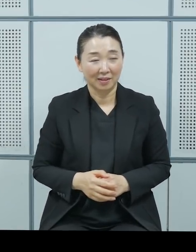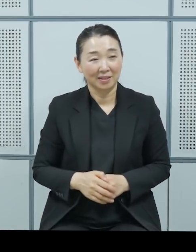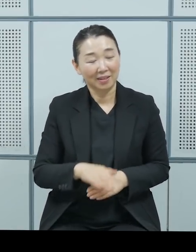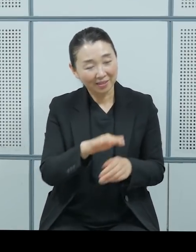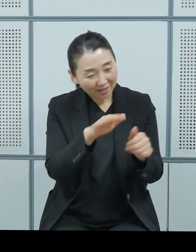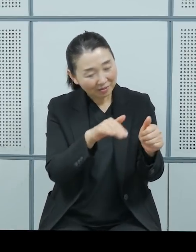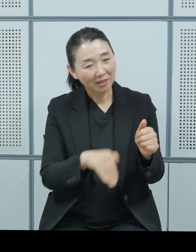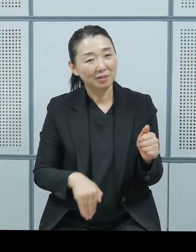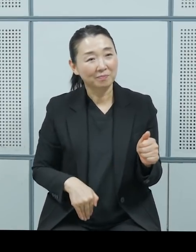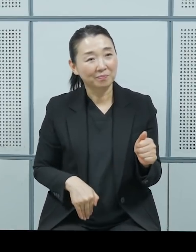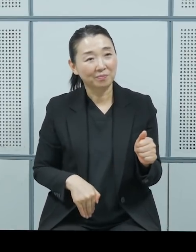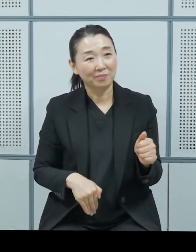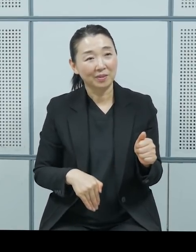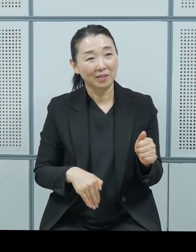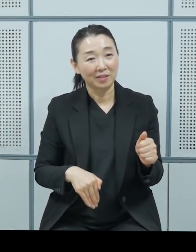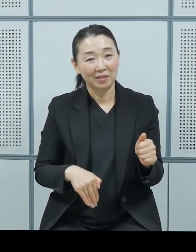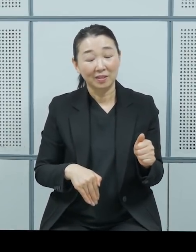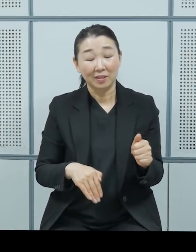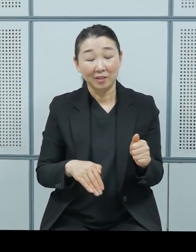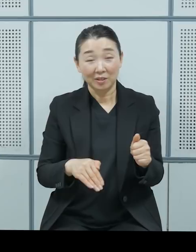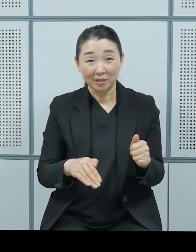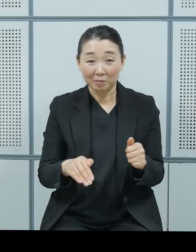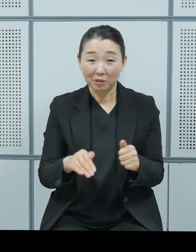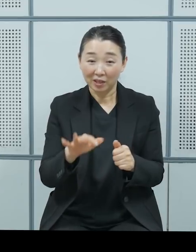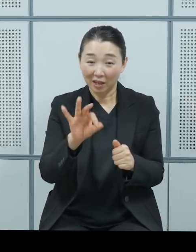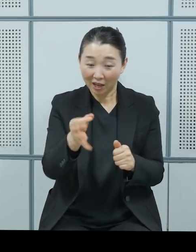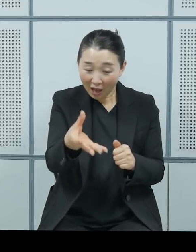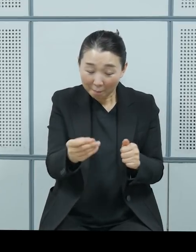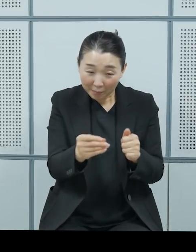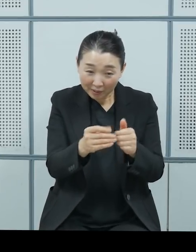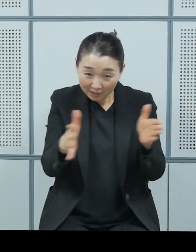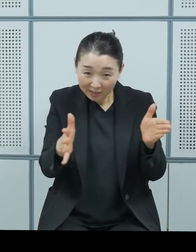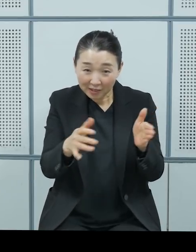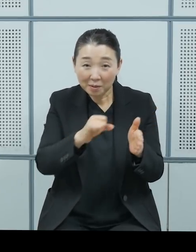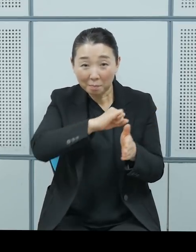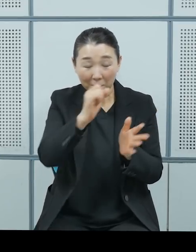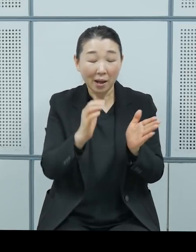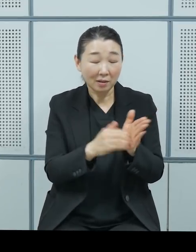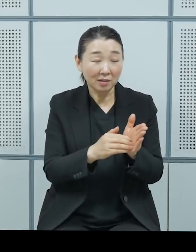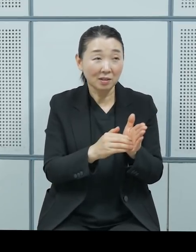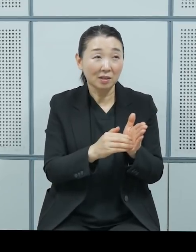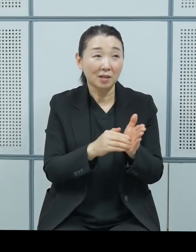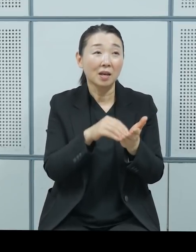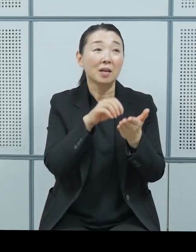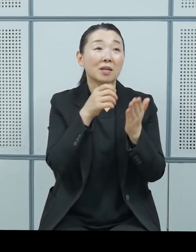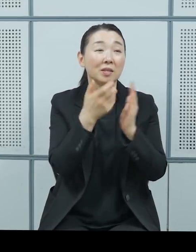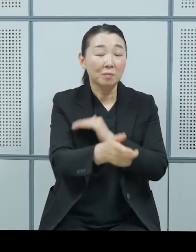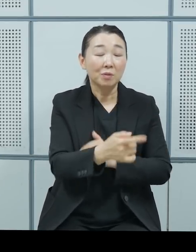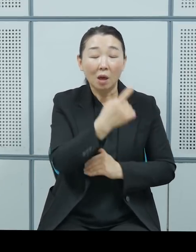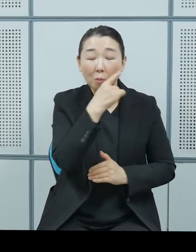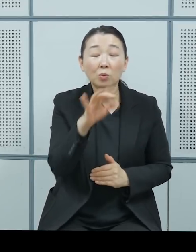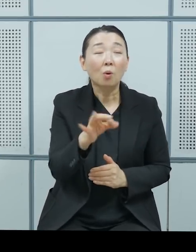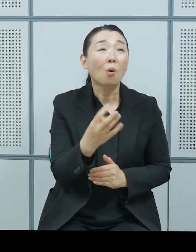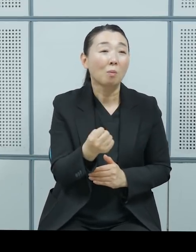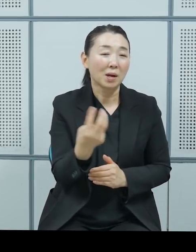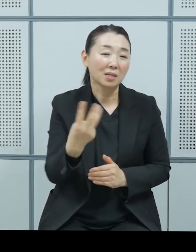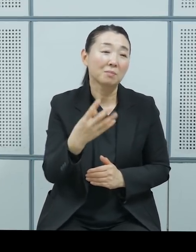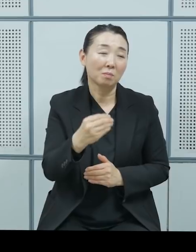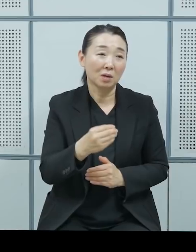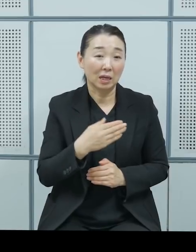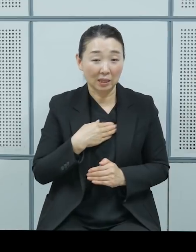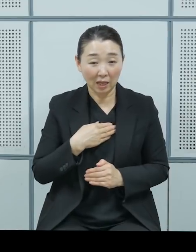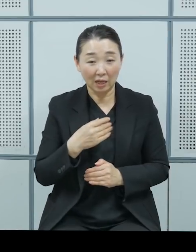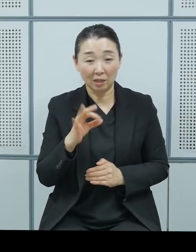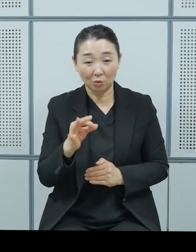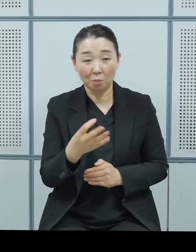집사님, 이번에 임대아파트 당첨이 됐죠. 그러니까, 예. 그 입주 보증금 얼마예요? 3천만 원이래요. 저한테